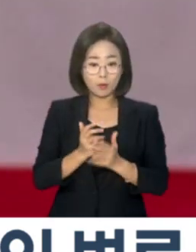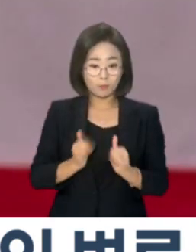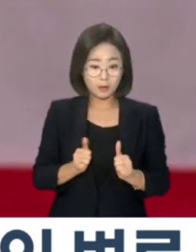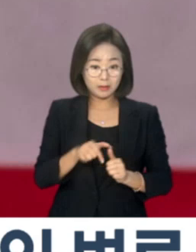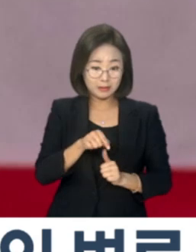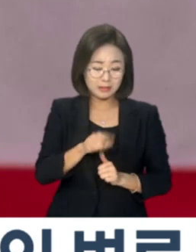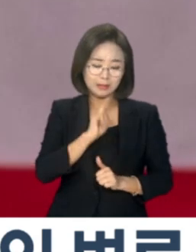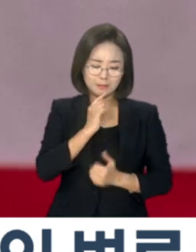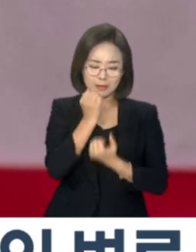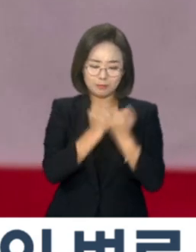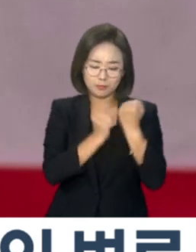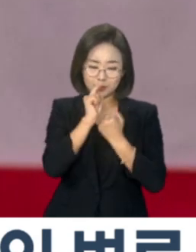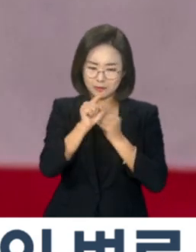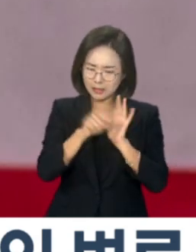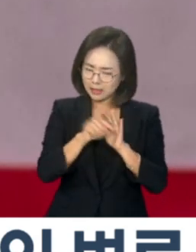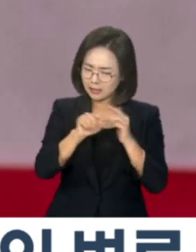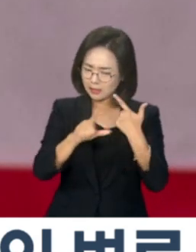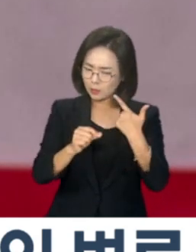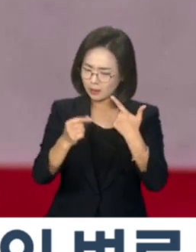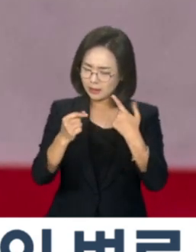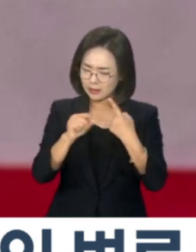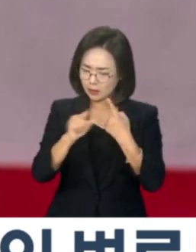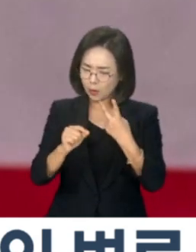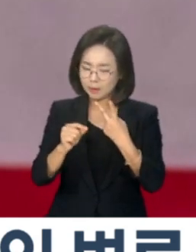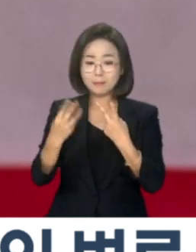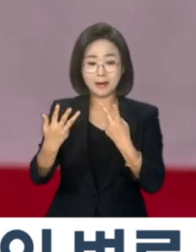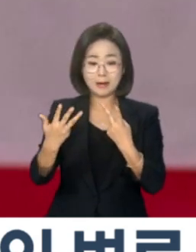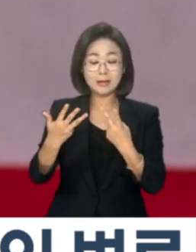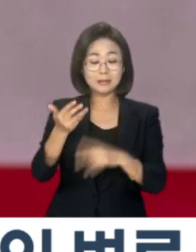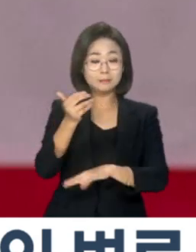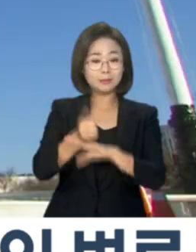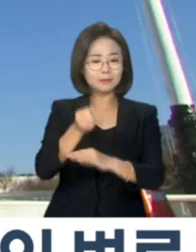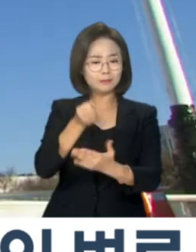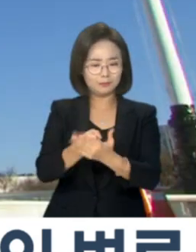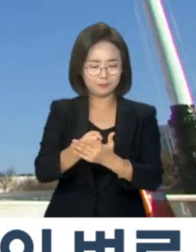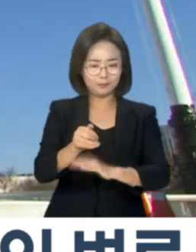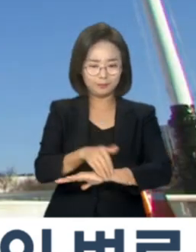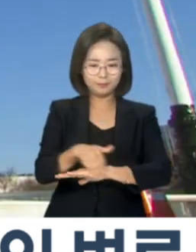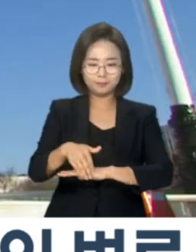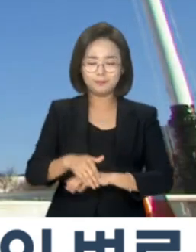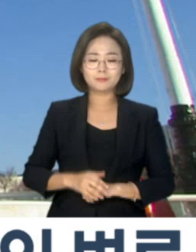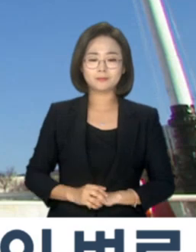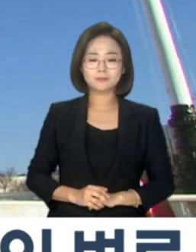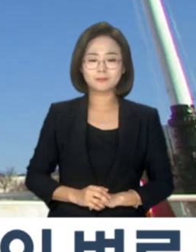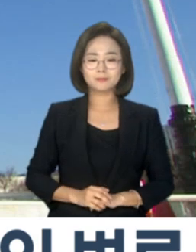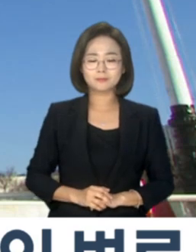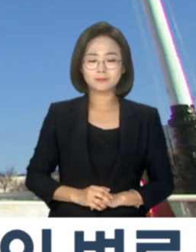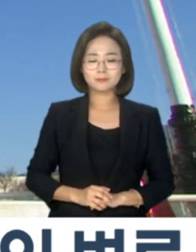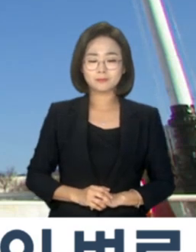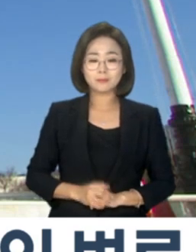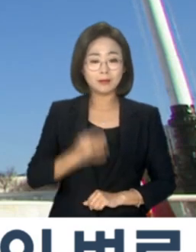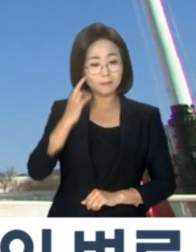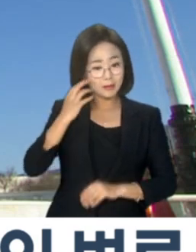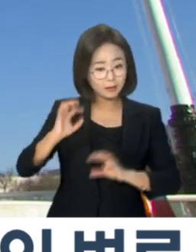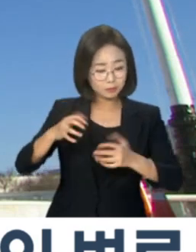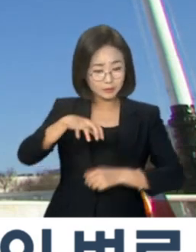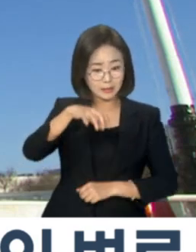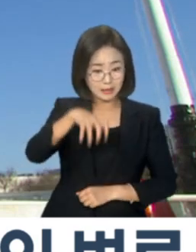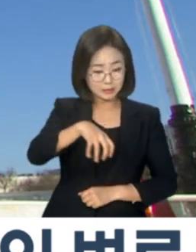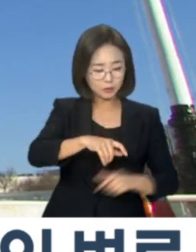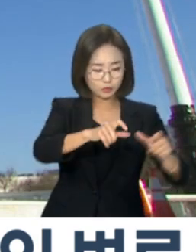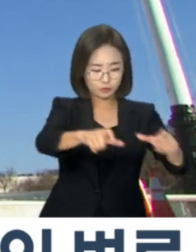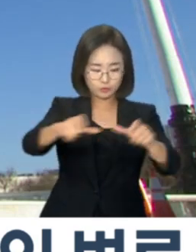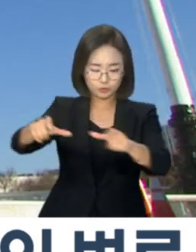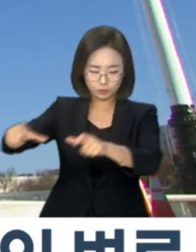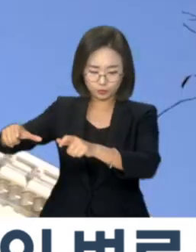또 구두 변론을 다음 달 8일로 잡아이 사건을 신속히 심리할 것임을 시사했습니다 현재 미국에서는 주별로